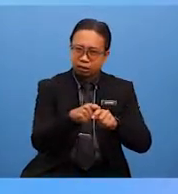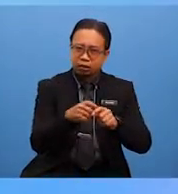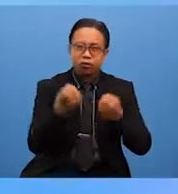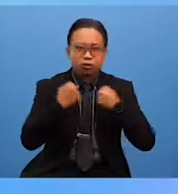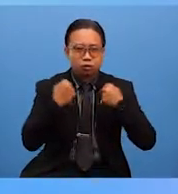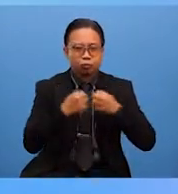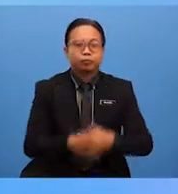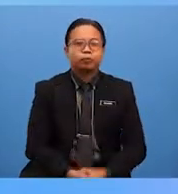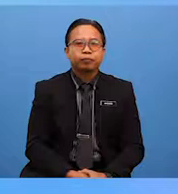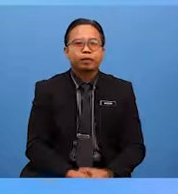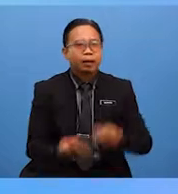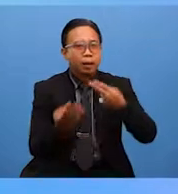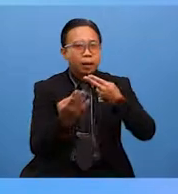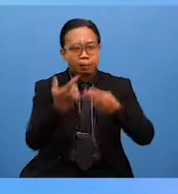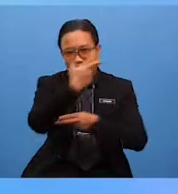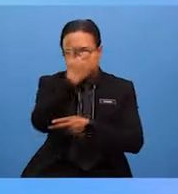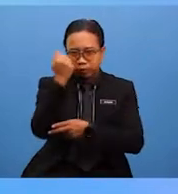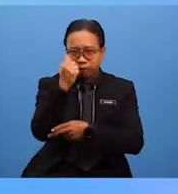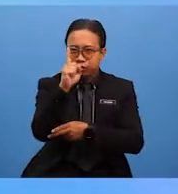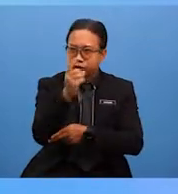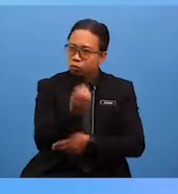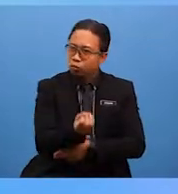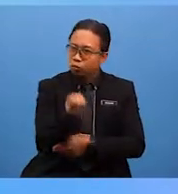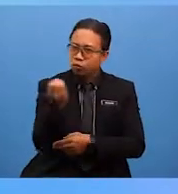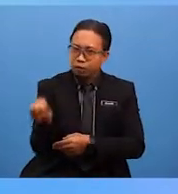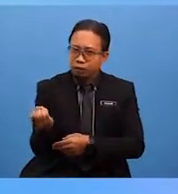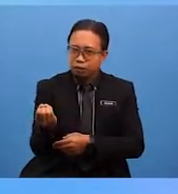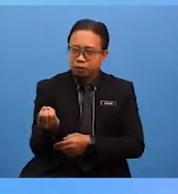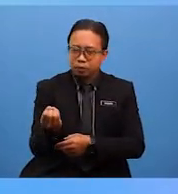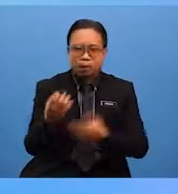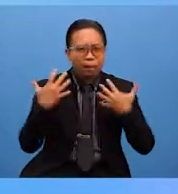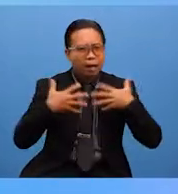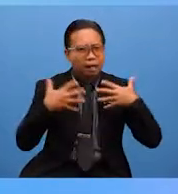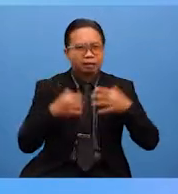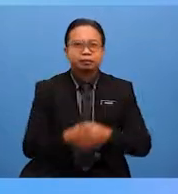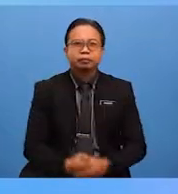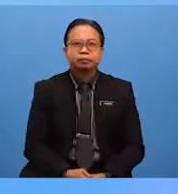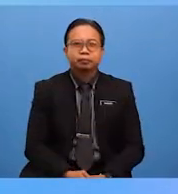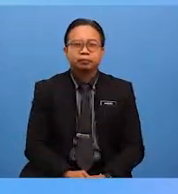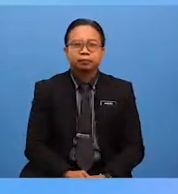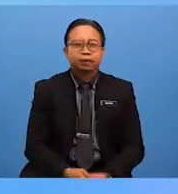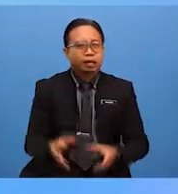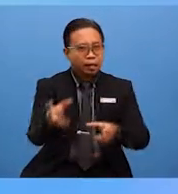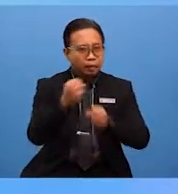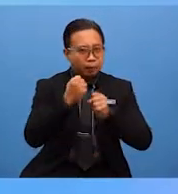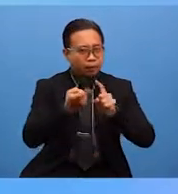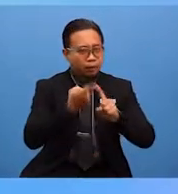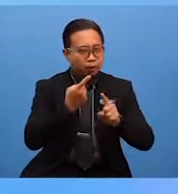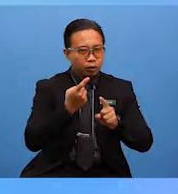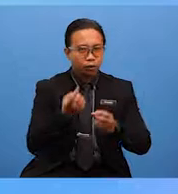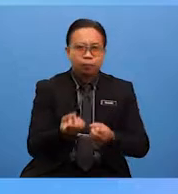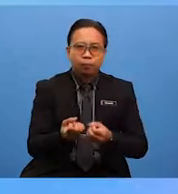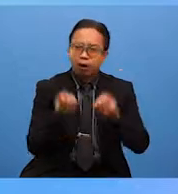hamil menyebabkan sesuatu objek berasa panas Habel boleh diperolehi daripada pelbagai